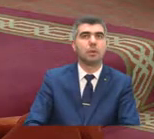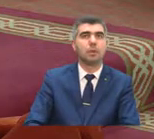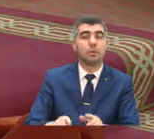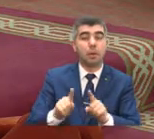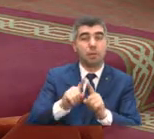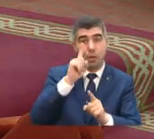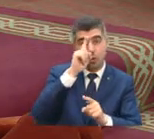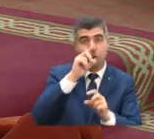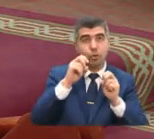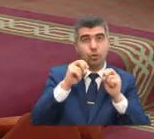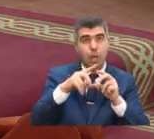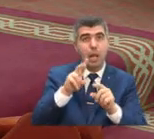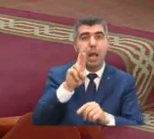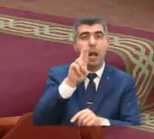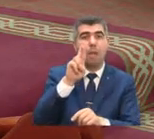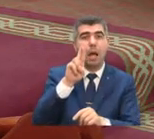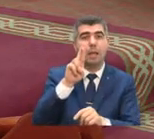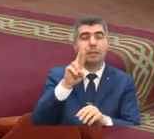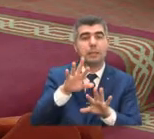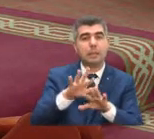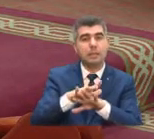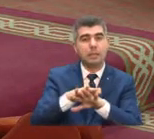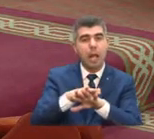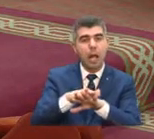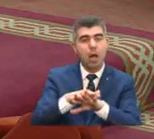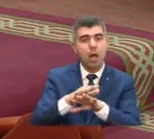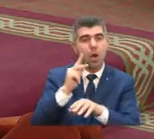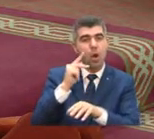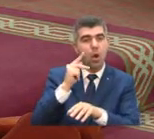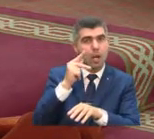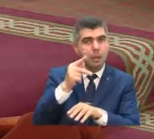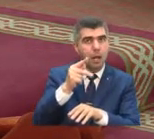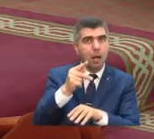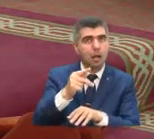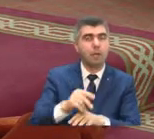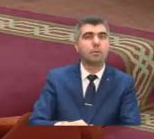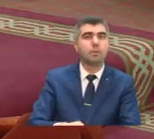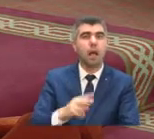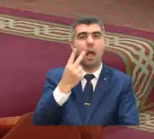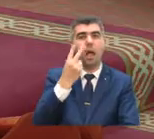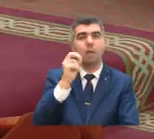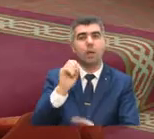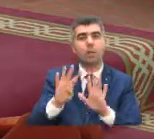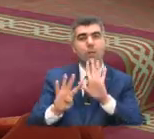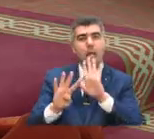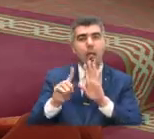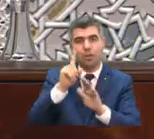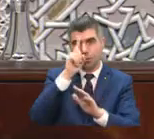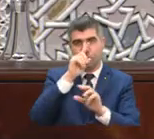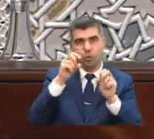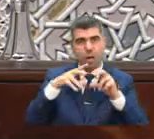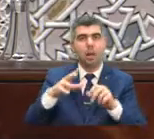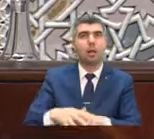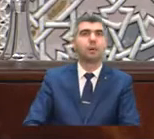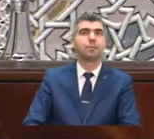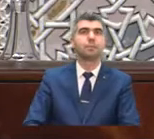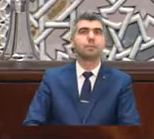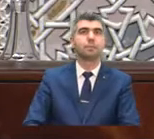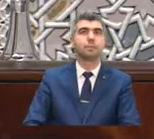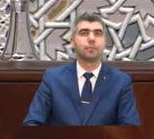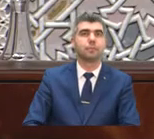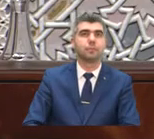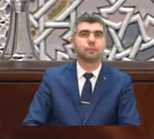الله واللي هي جهة الرباط للقنيطرة غتكون ما تم سنة 2019 إن شاء الله. شكرا.